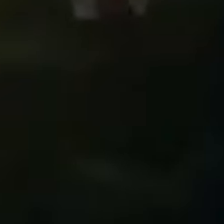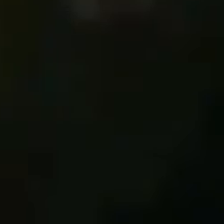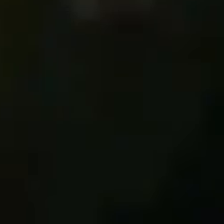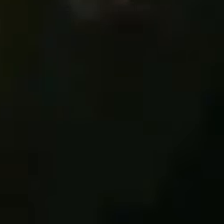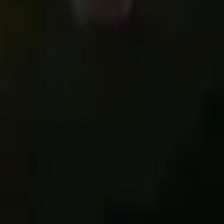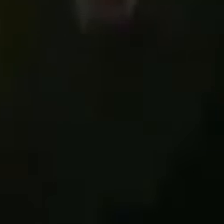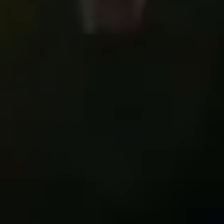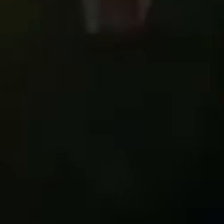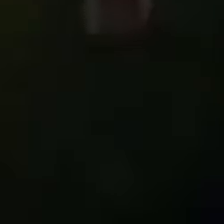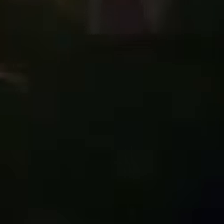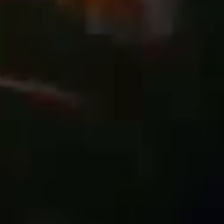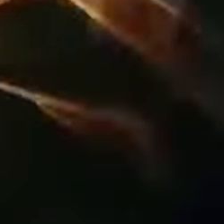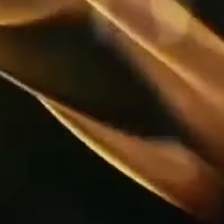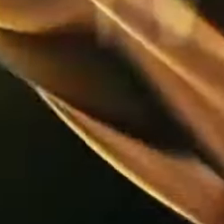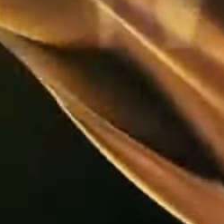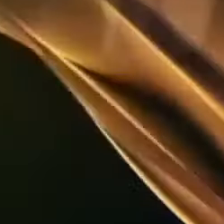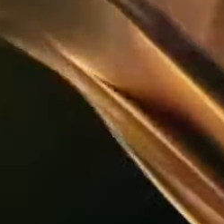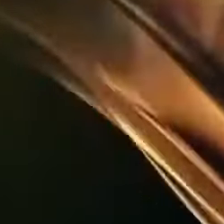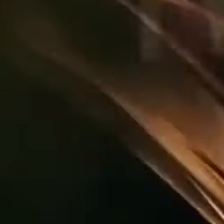hai hai